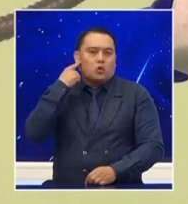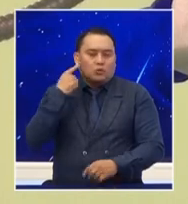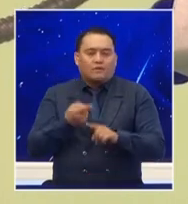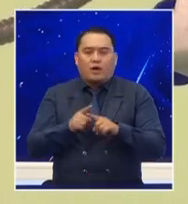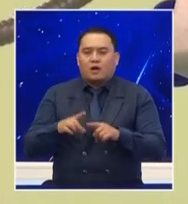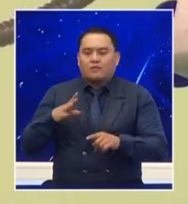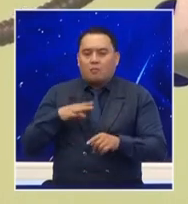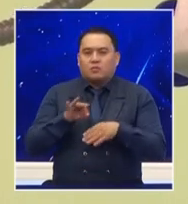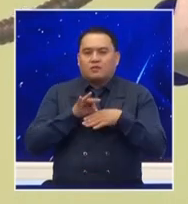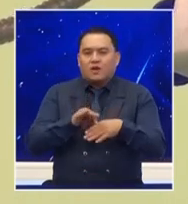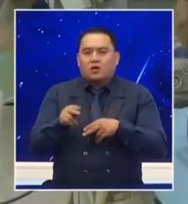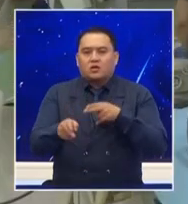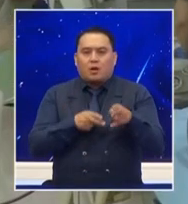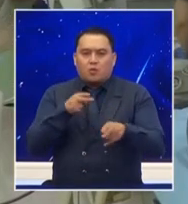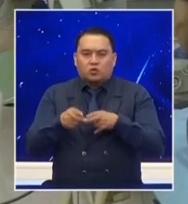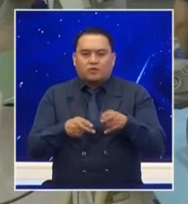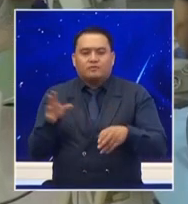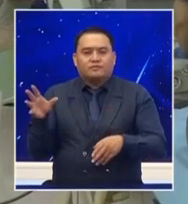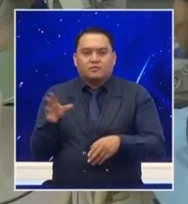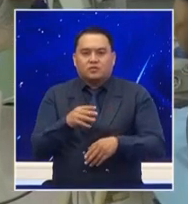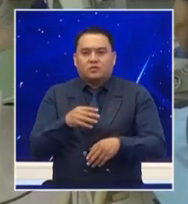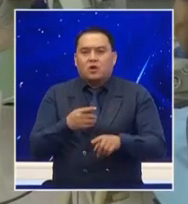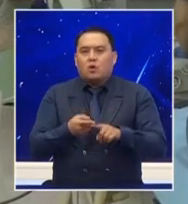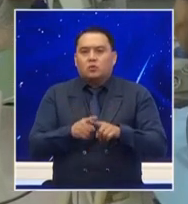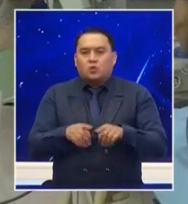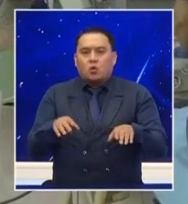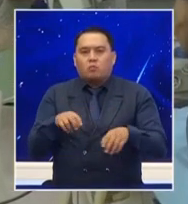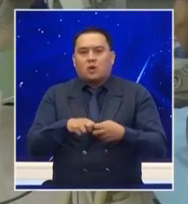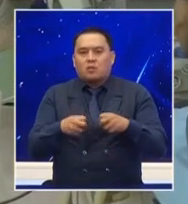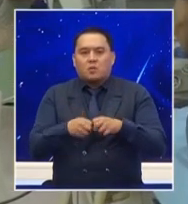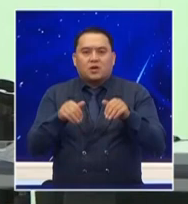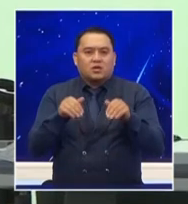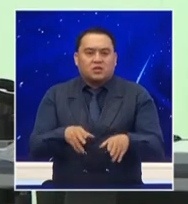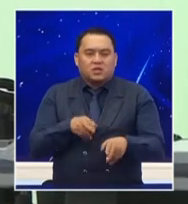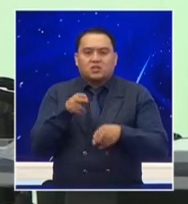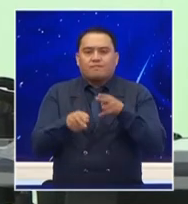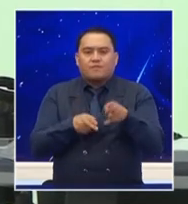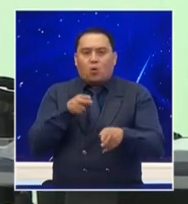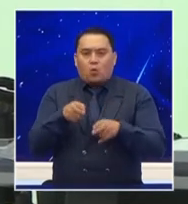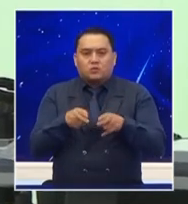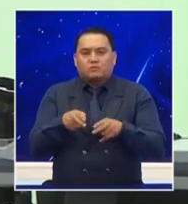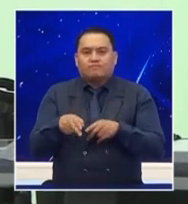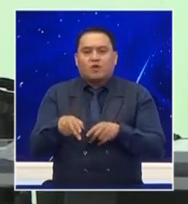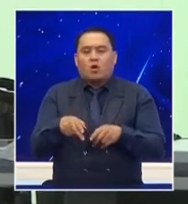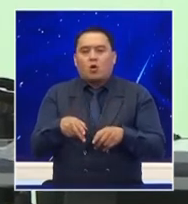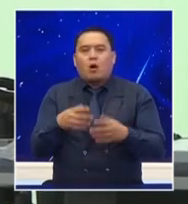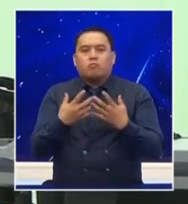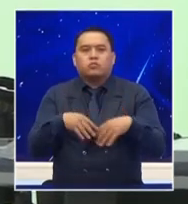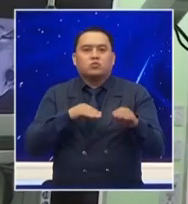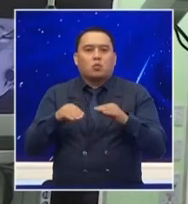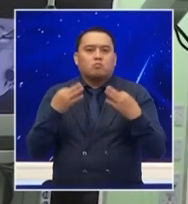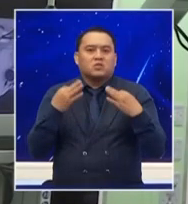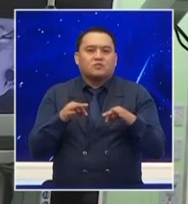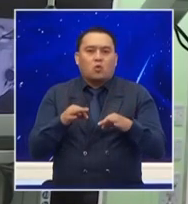Хирургам приходилось проводить подобные операции практически вслепую. Подобные проблемы решил эндоскопический стол и микроскоп. Импортное оборудование